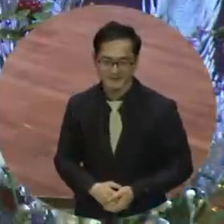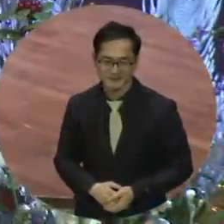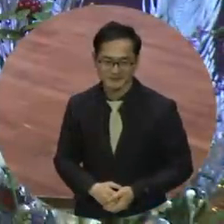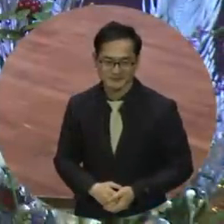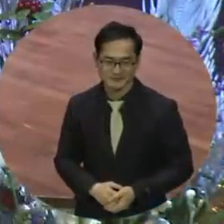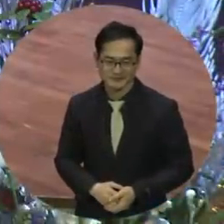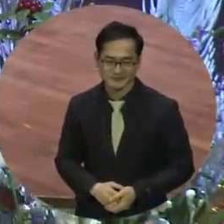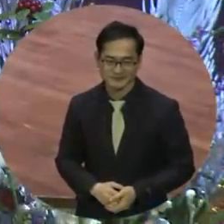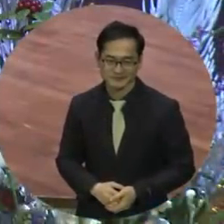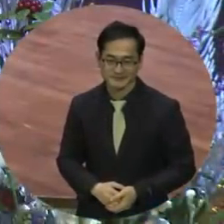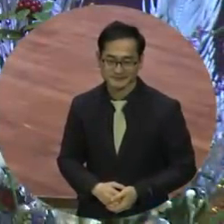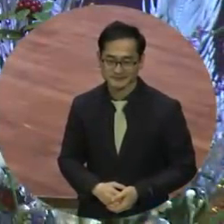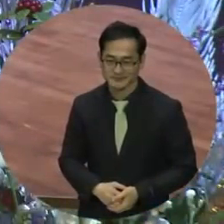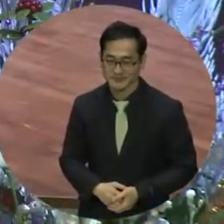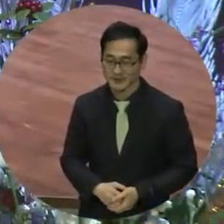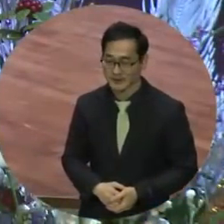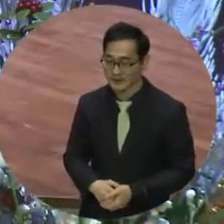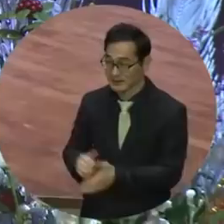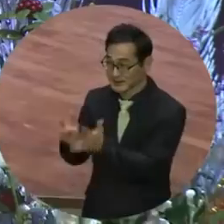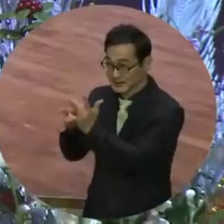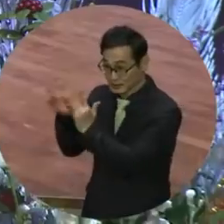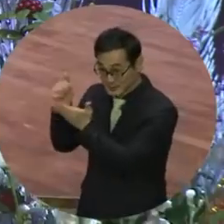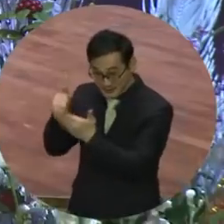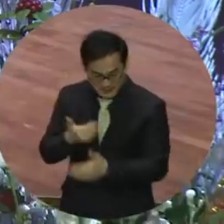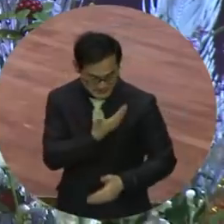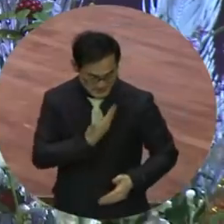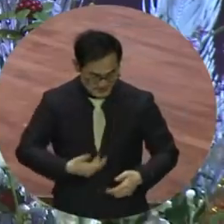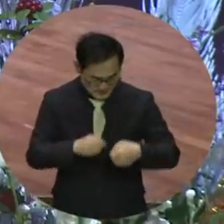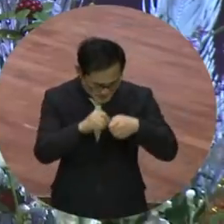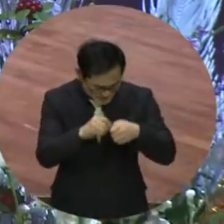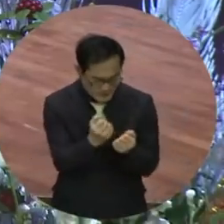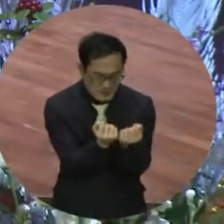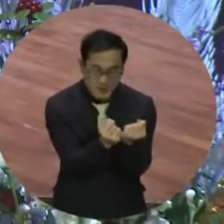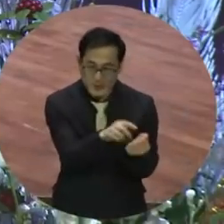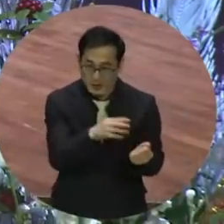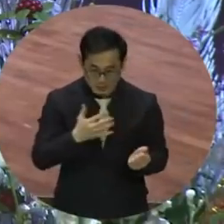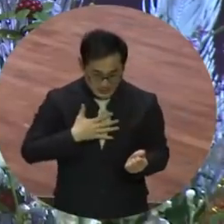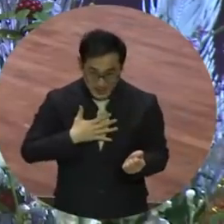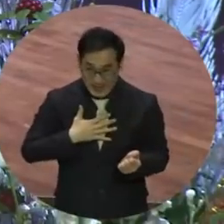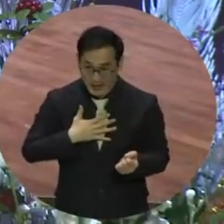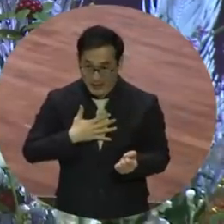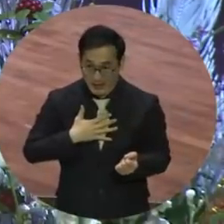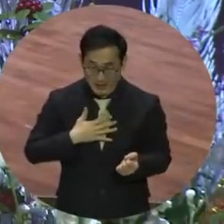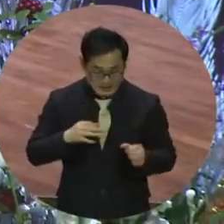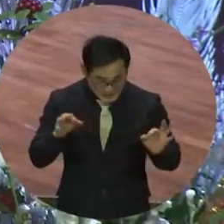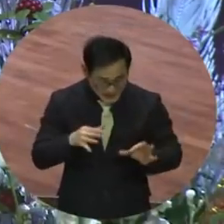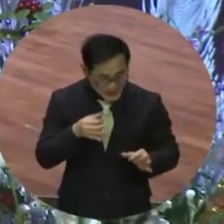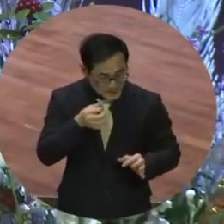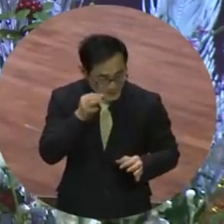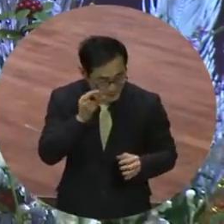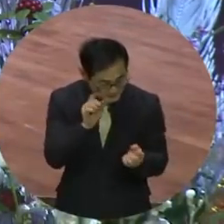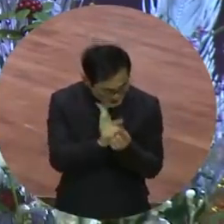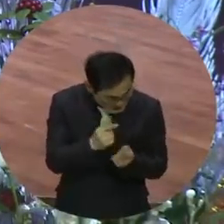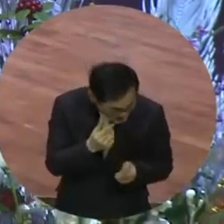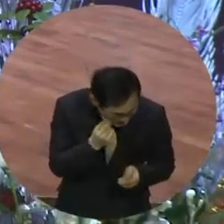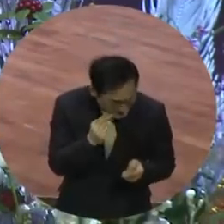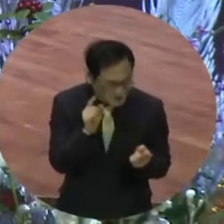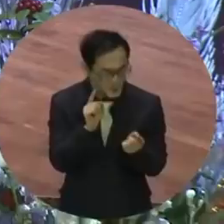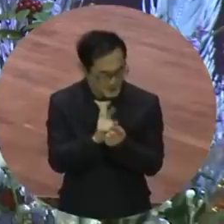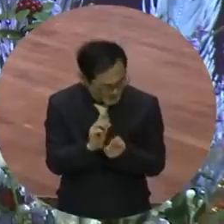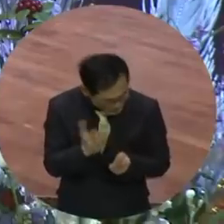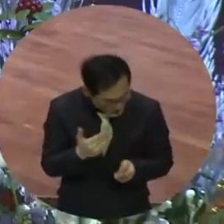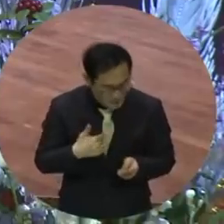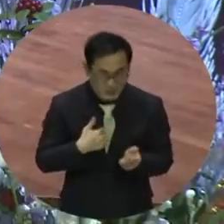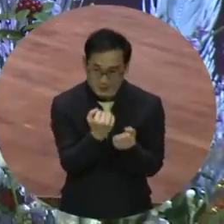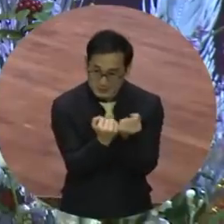또 무엇보다 예수님께서 제자들에게 이렇게 구체적으로 말씀한 이유가 됐느냐? 말씀에 대한 올바른